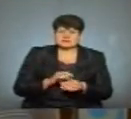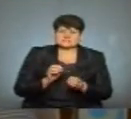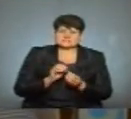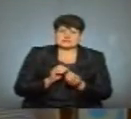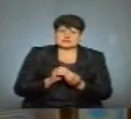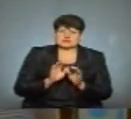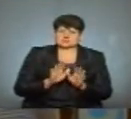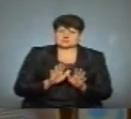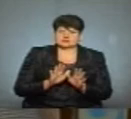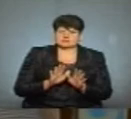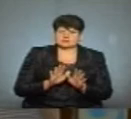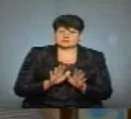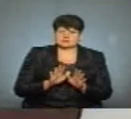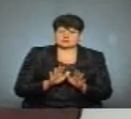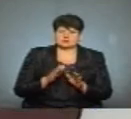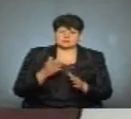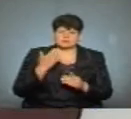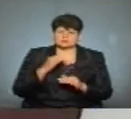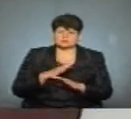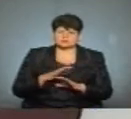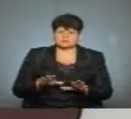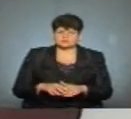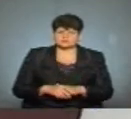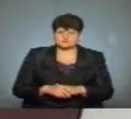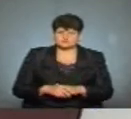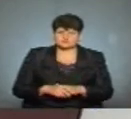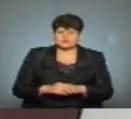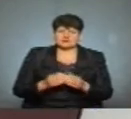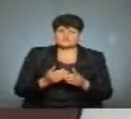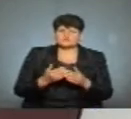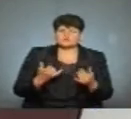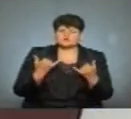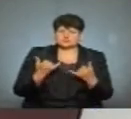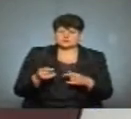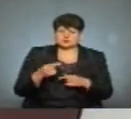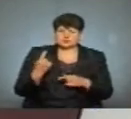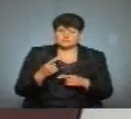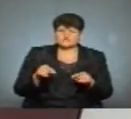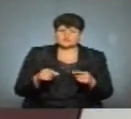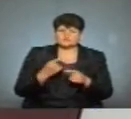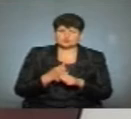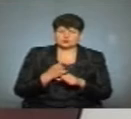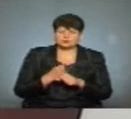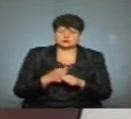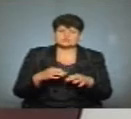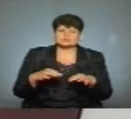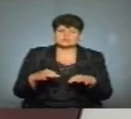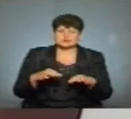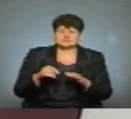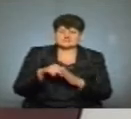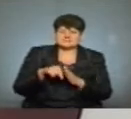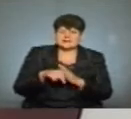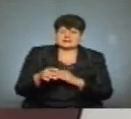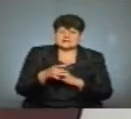на тому місці, але далі послаблюватися не буде. Від сьогодні в Тернопільській області відновили роботу пасажирського транспорту